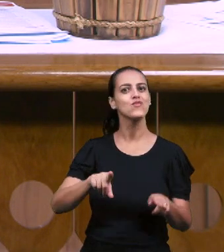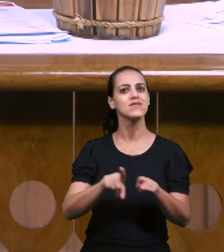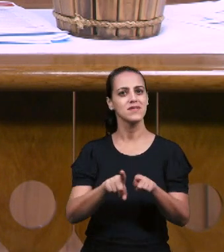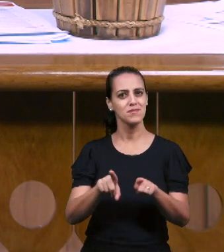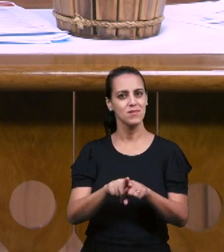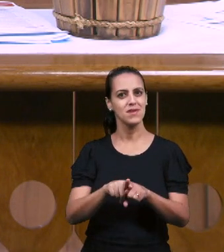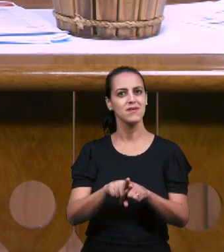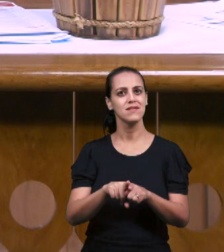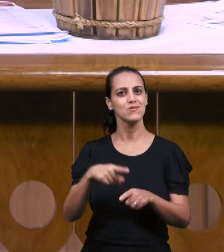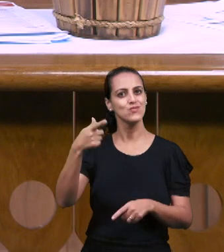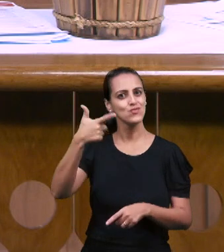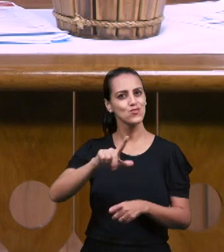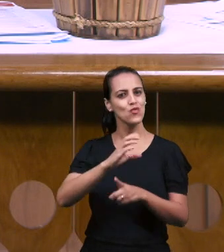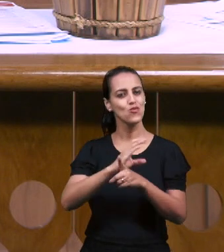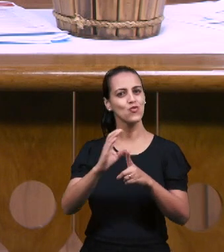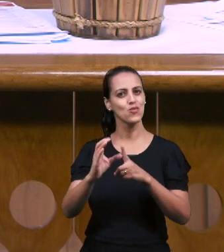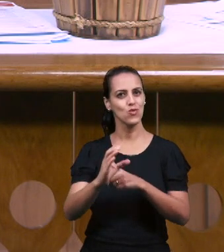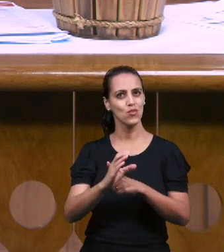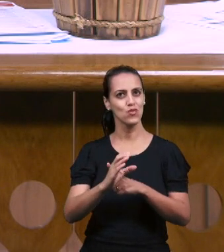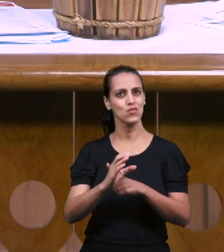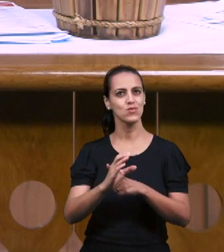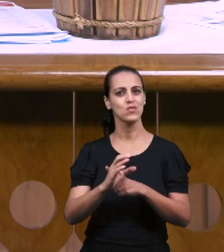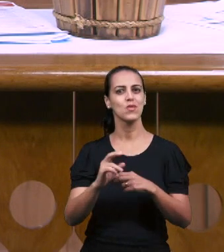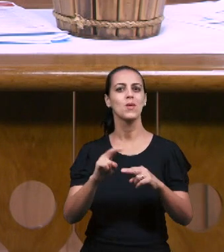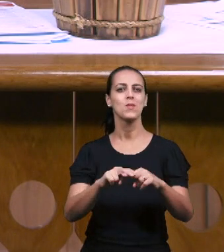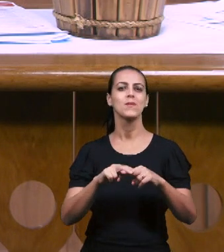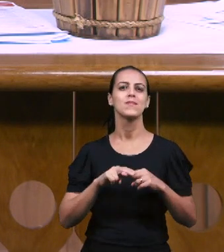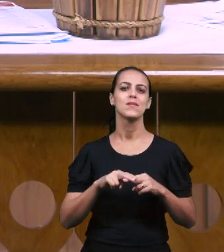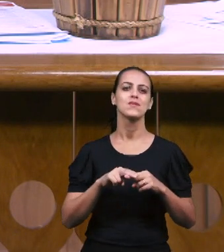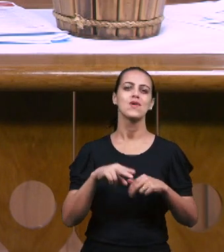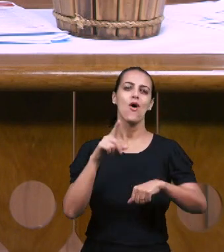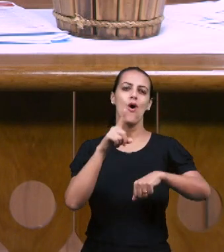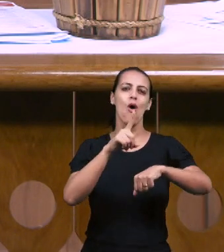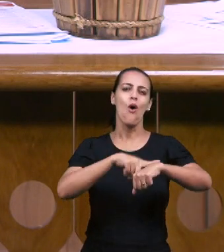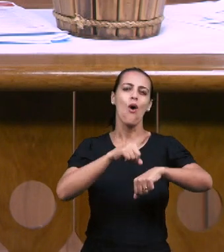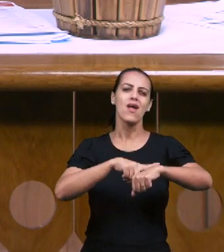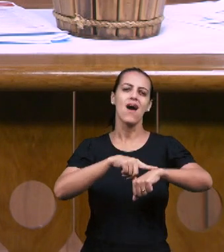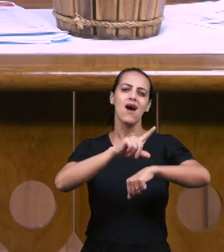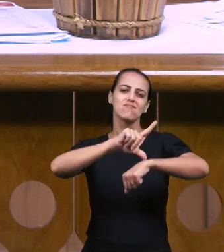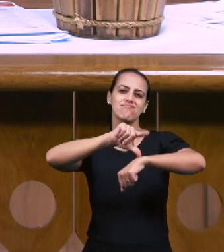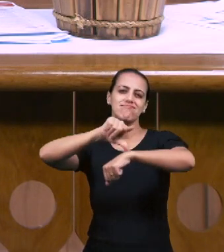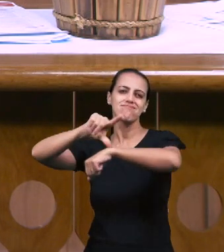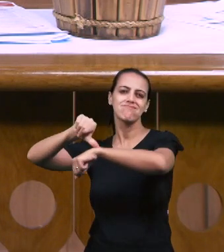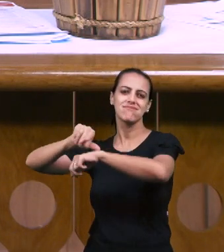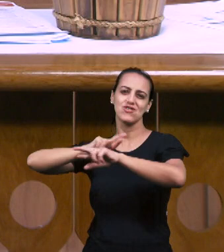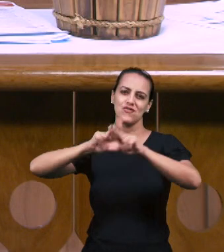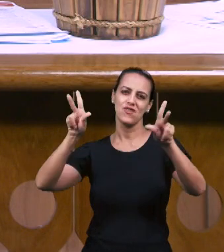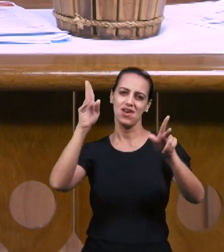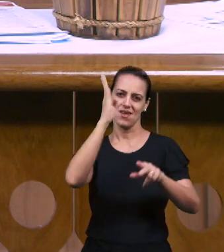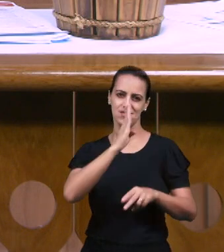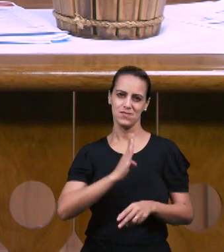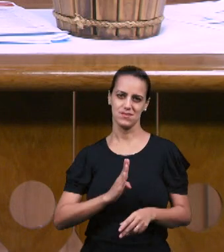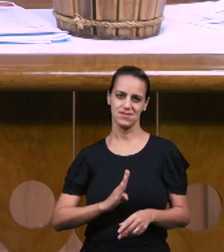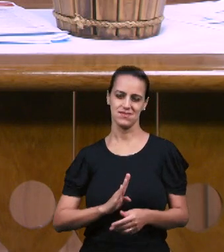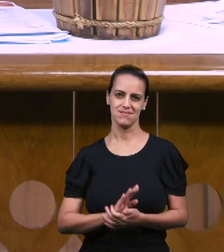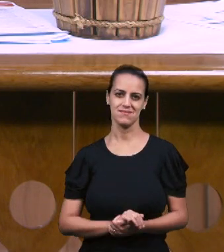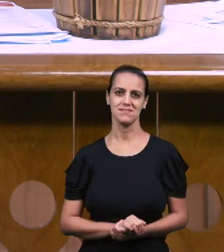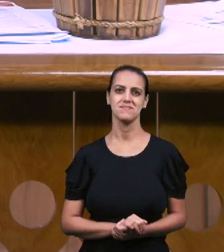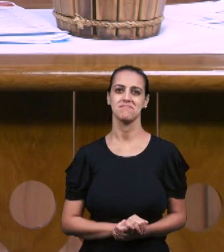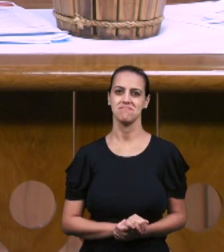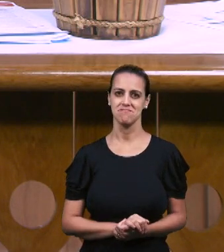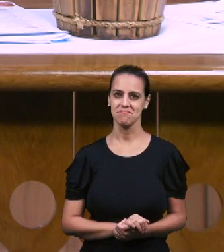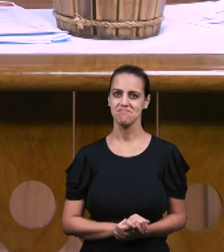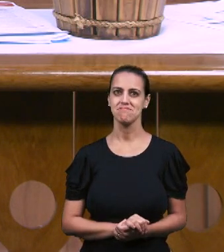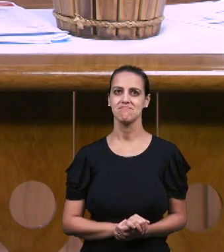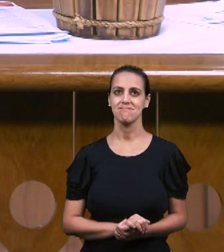être retransmise aussi. Le culte de 23 heures va être retransmis en fonction de d'autres fuseaux horaires que nous avons au Brésil. Donc, à partir de